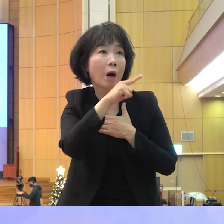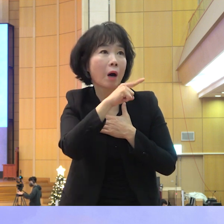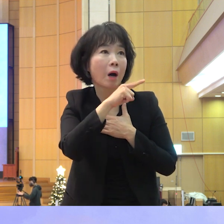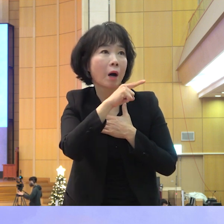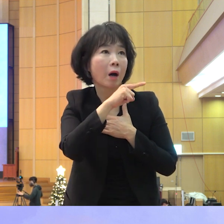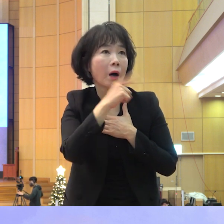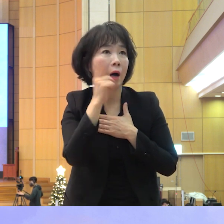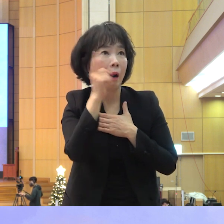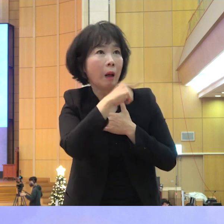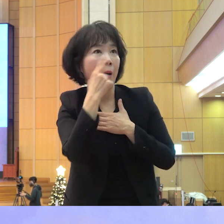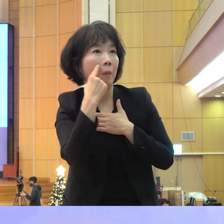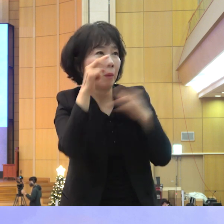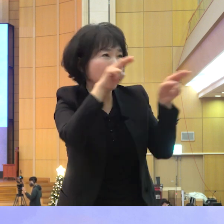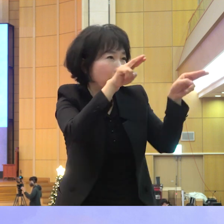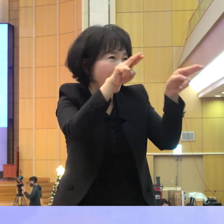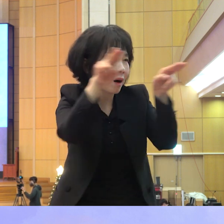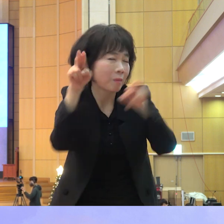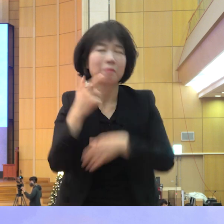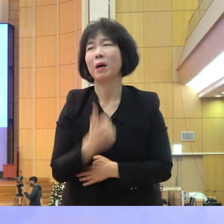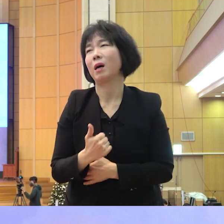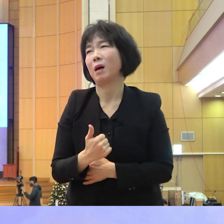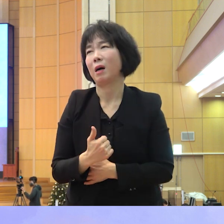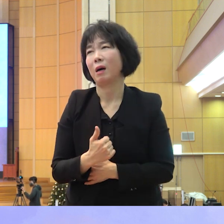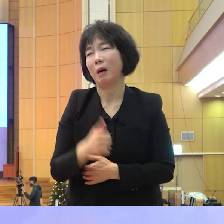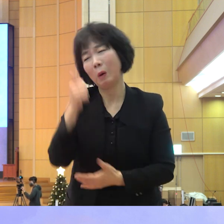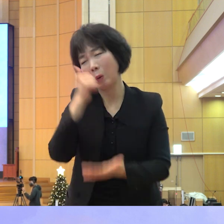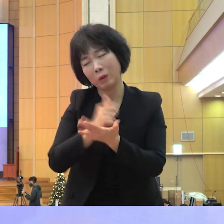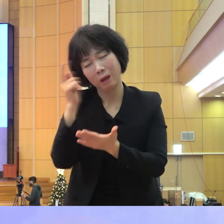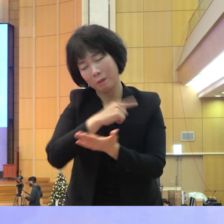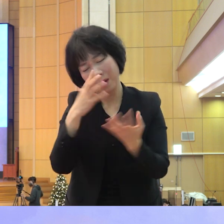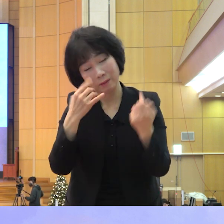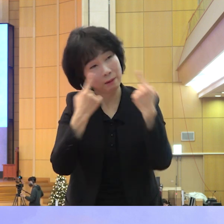바라보지 않았는지요. 살다 보면